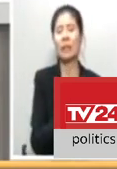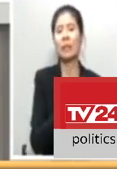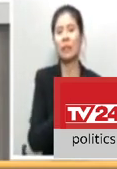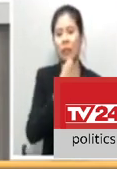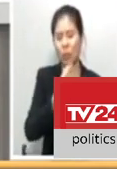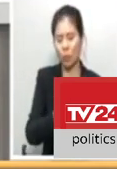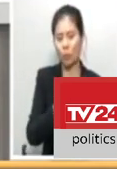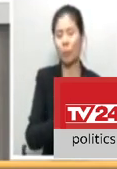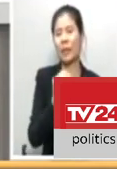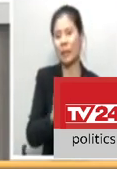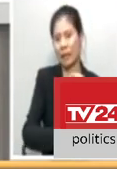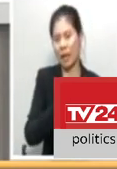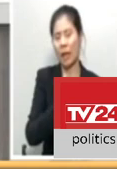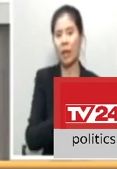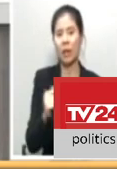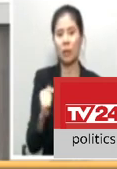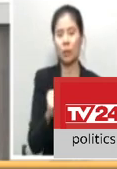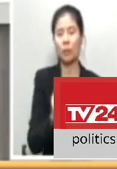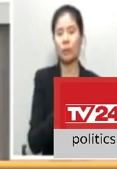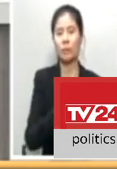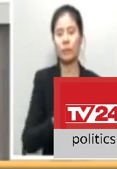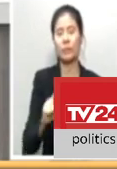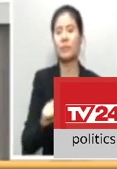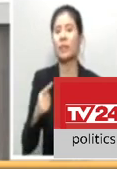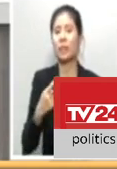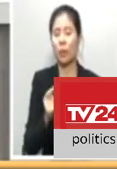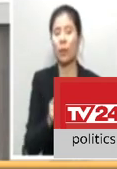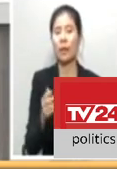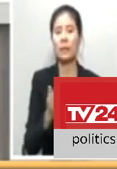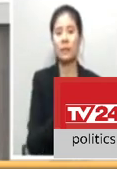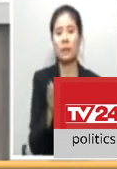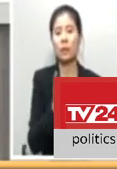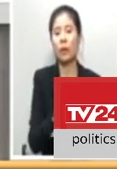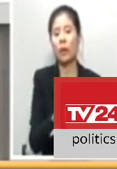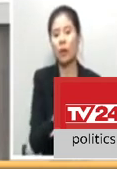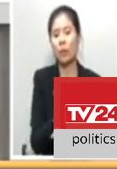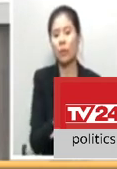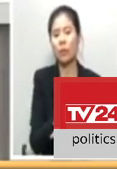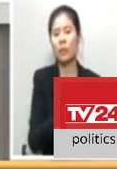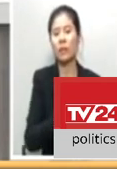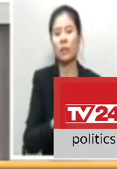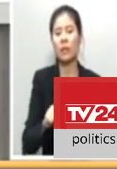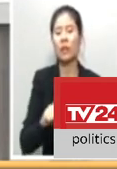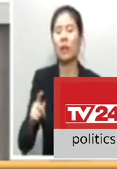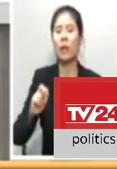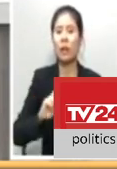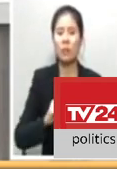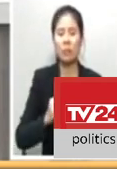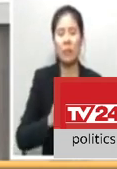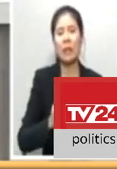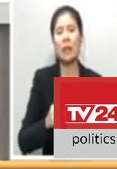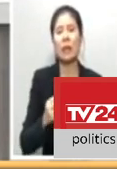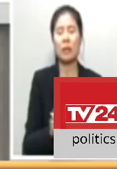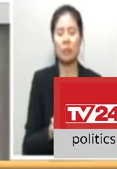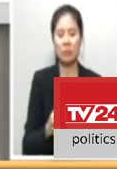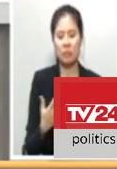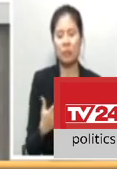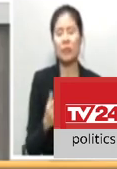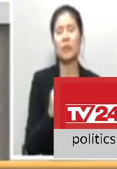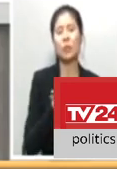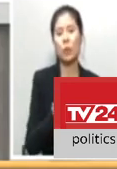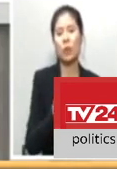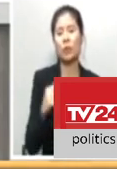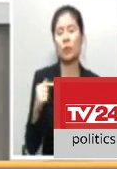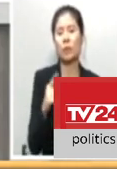ยแต่ในการซื้ออาวุธยุทโธปกรณ์เนี่ยนะครับท่านครับมันงอกเงยตรงไหนที่จะได้ผลประโยชน์จากเ